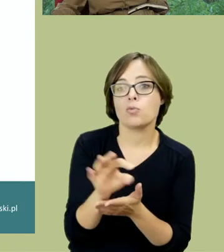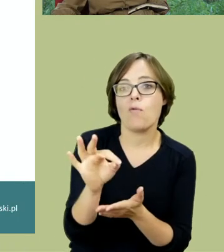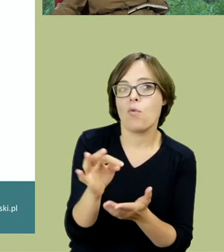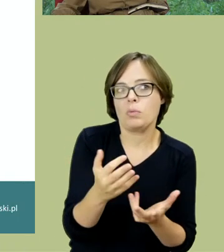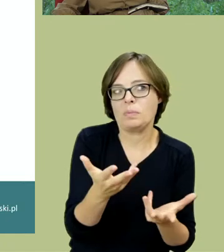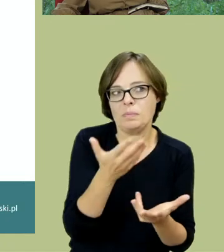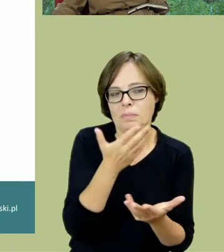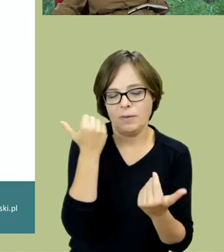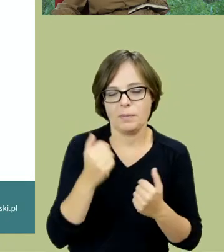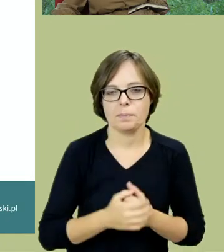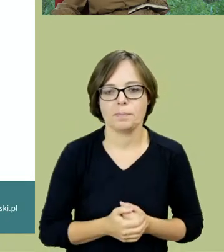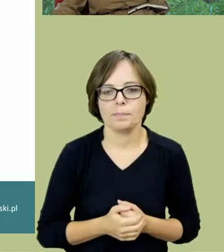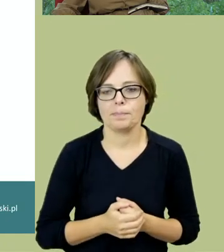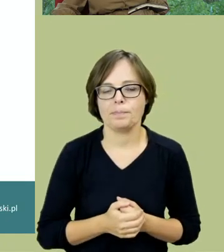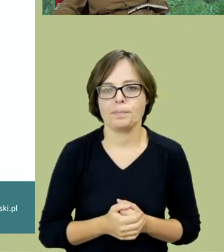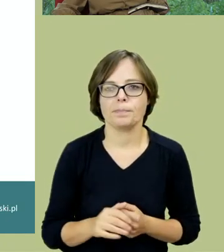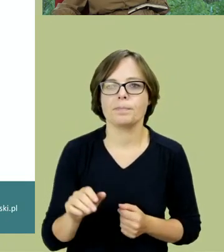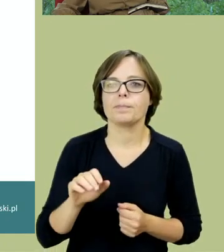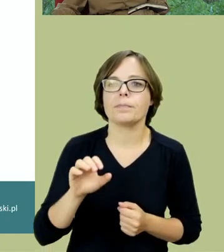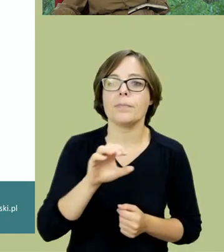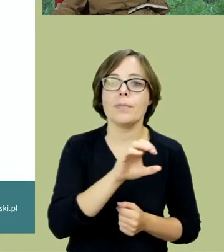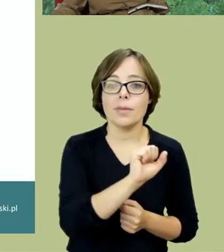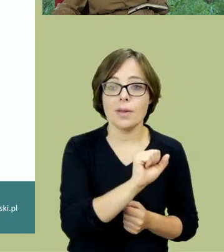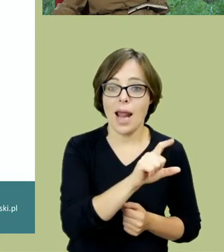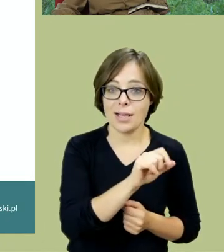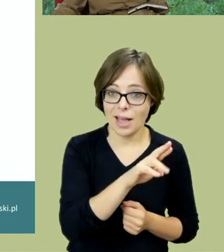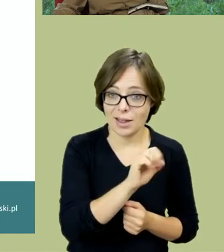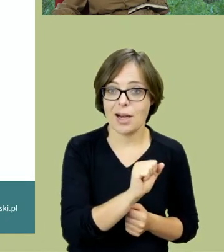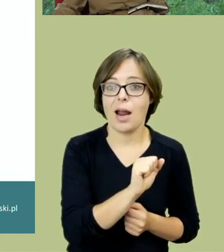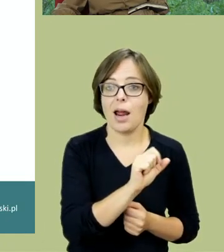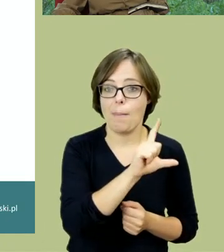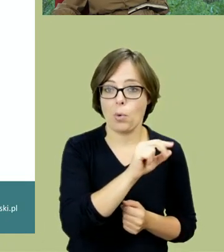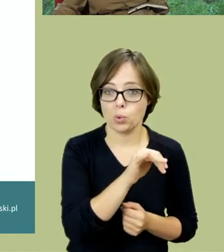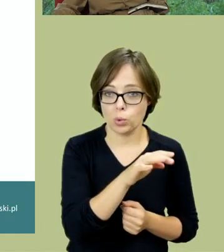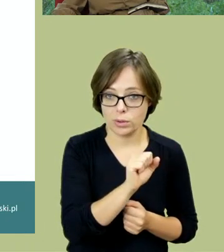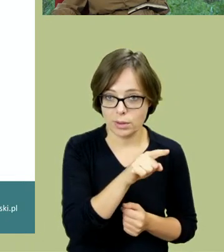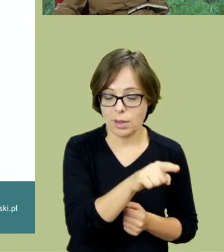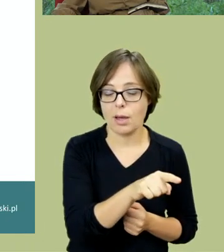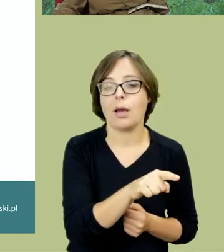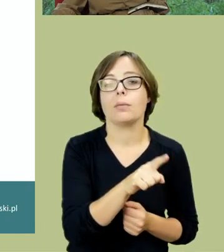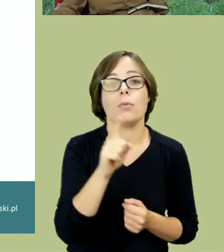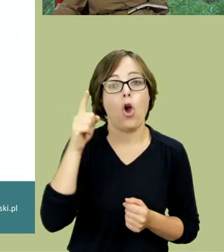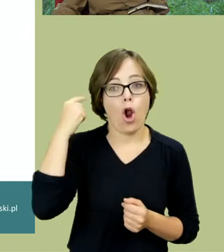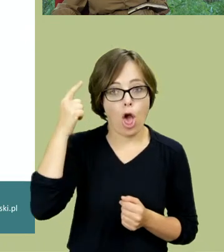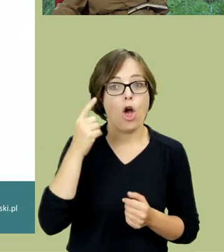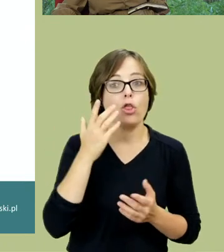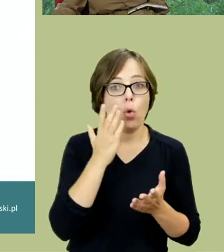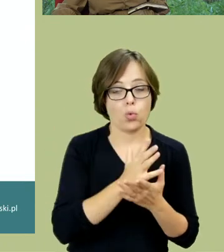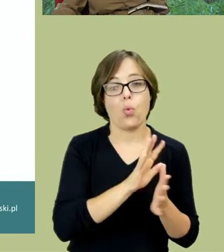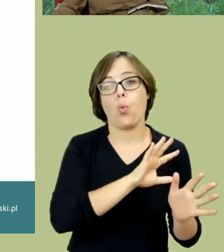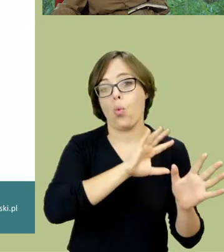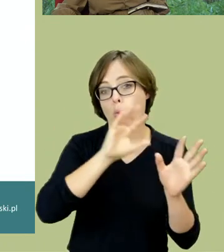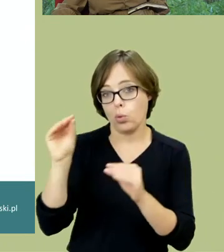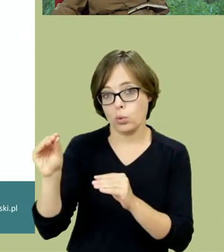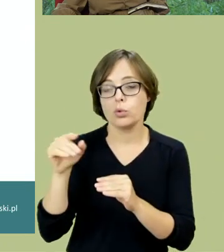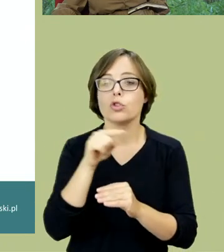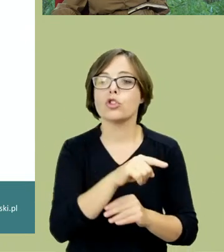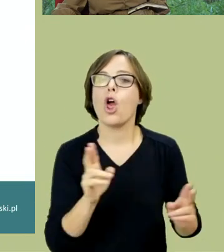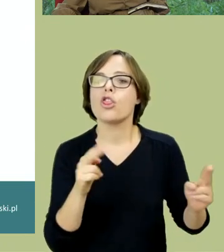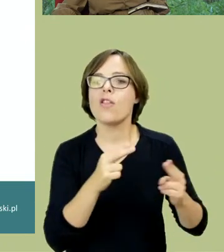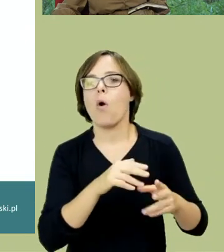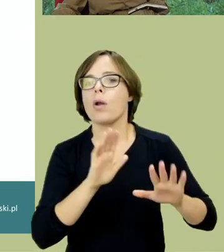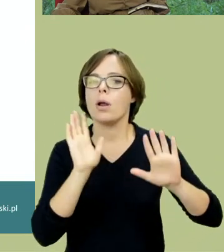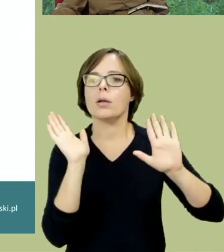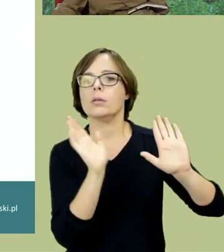I Aleksandra Piłsudska po przyjeździe do Londynu oczywiście nie zostawiła dworku zupełnie